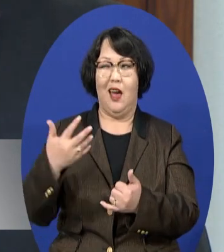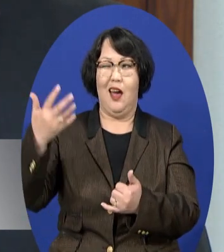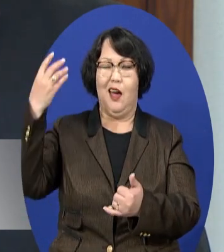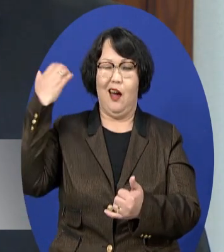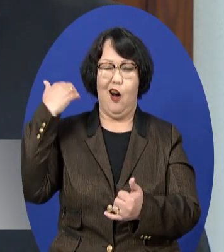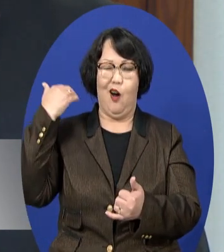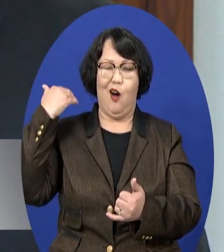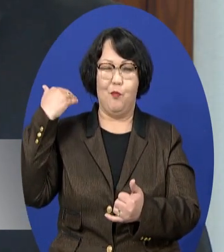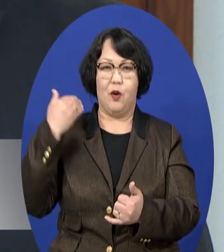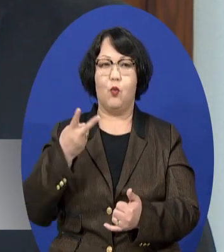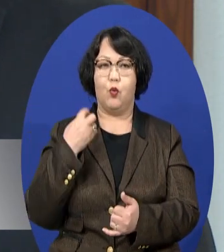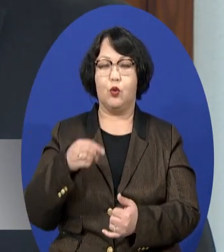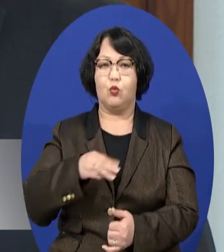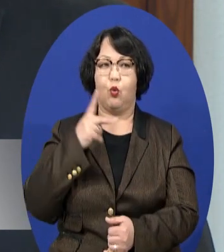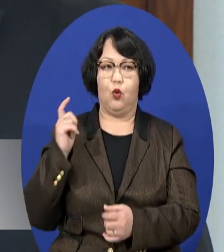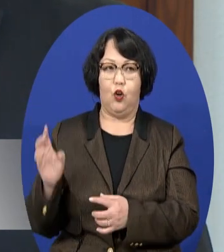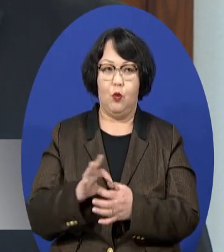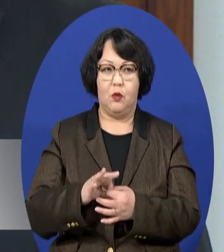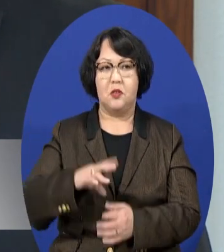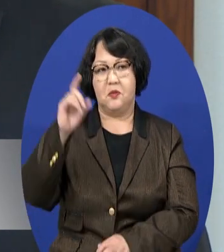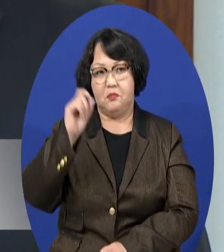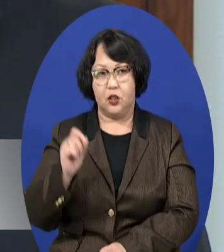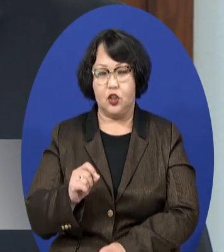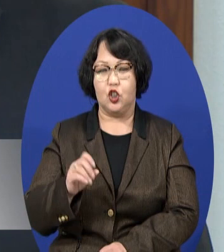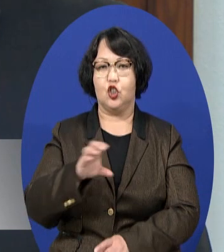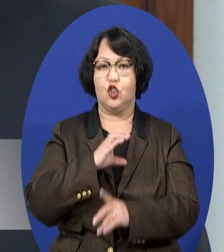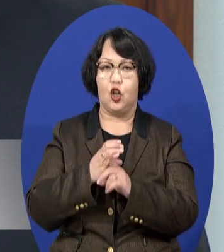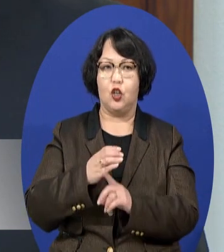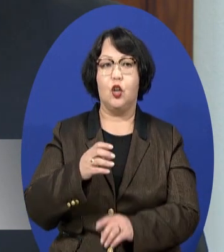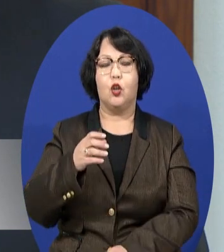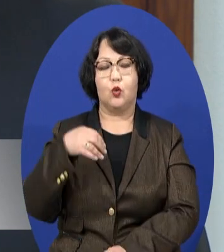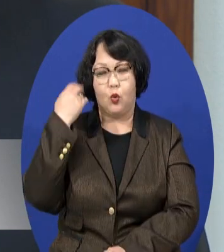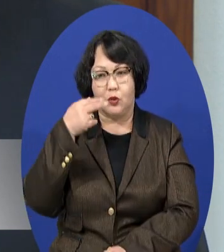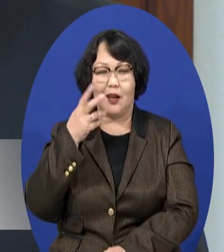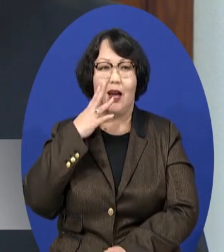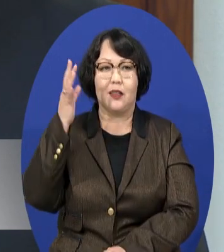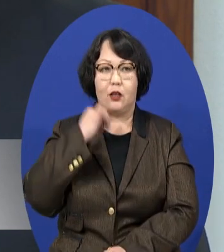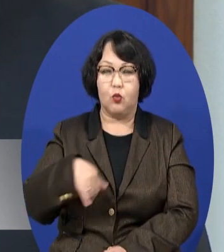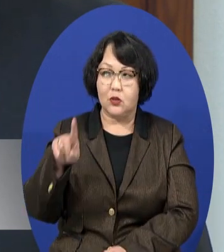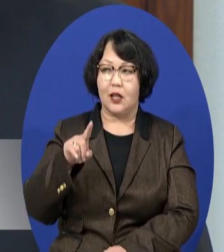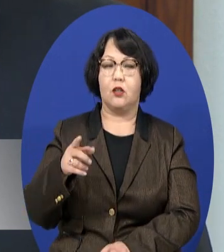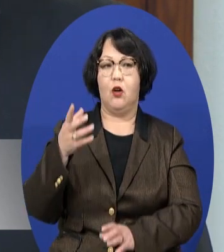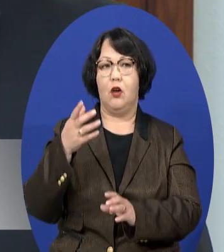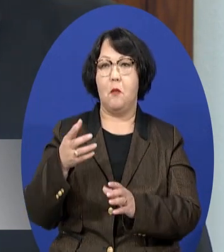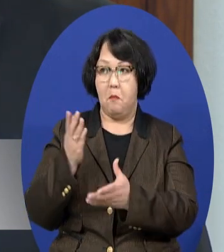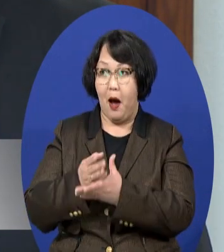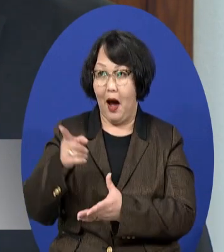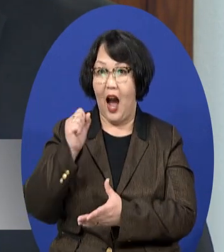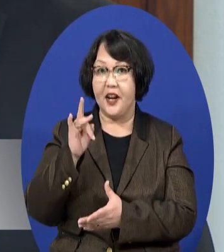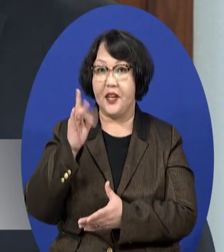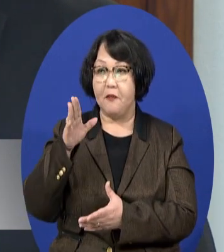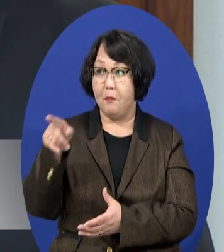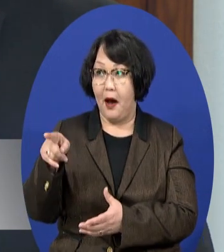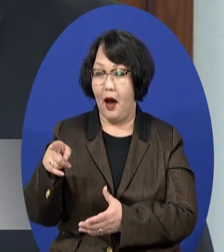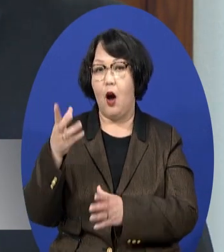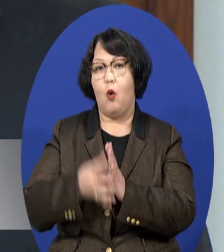үеийн түүхэд хамаарах энэ бичиг соёлын дурсгалуудыг гадаад улсаас хуулбарлаж төв